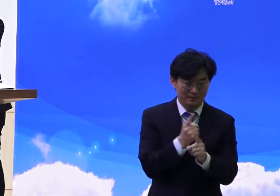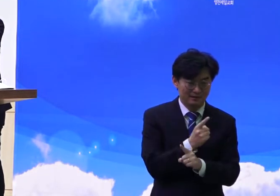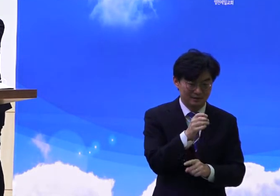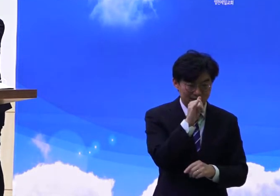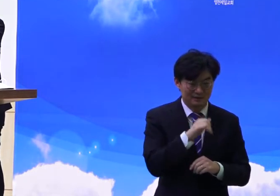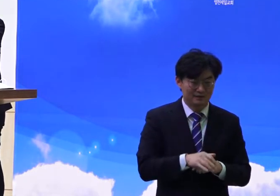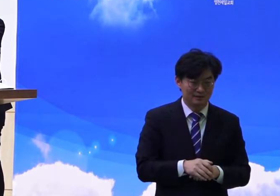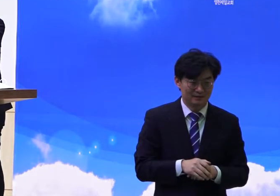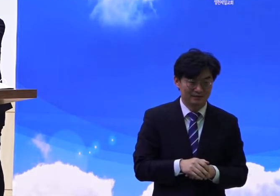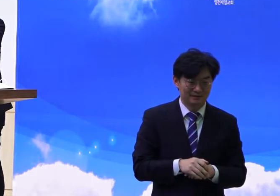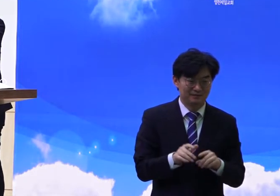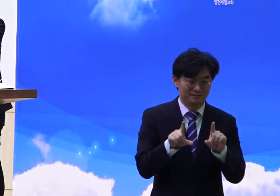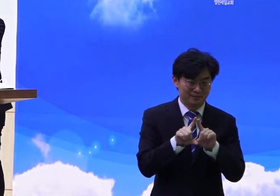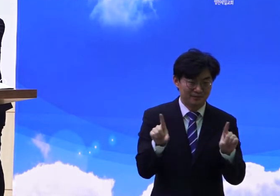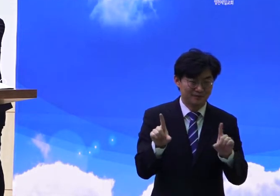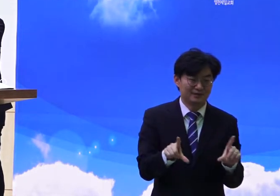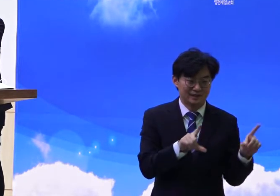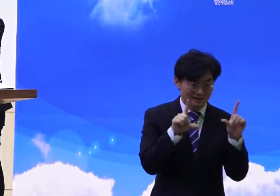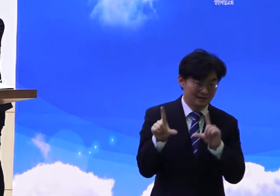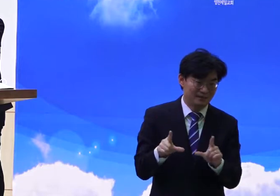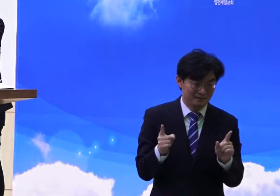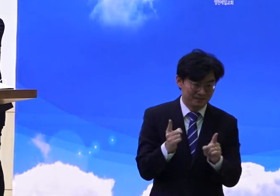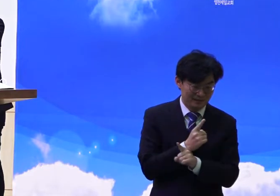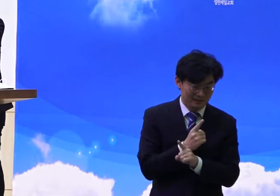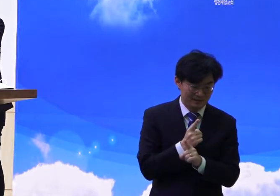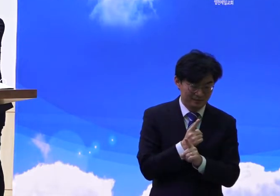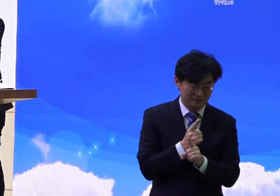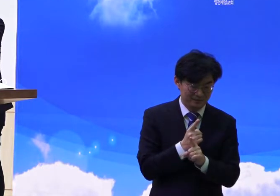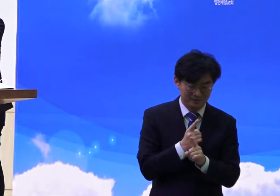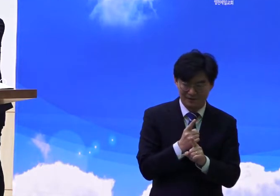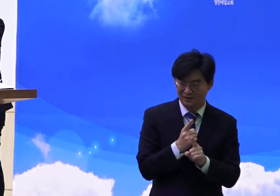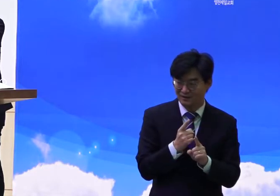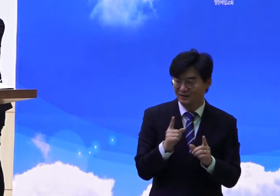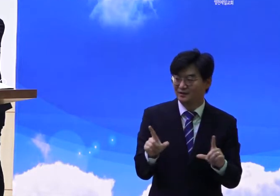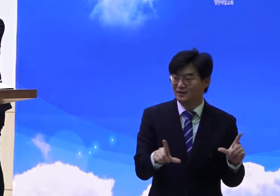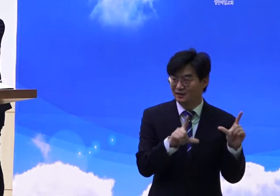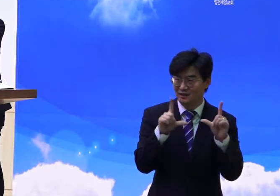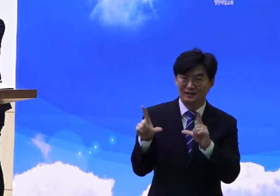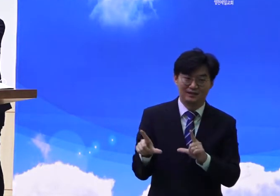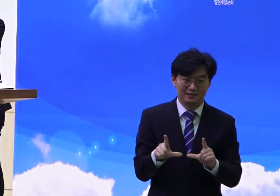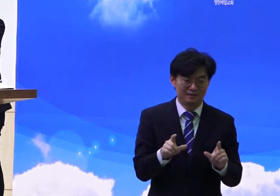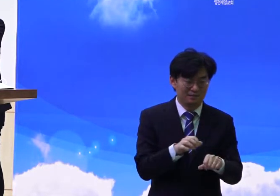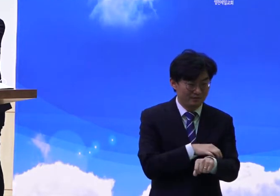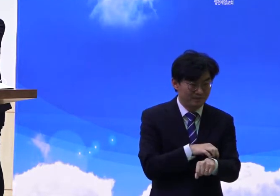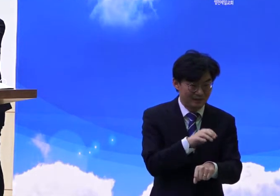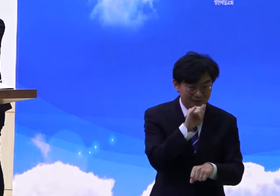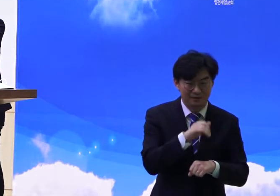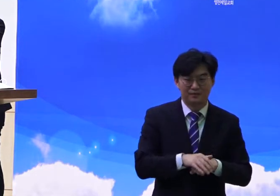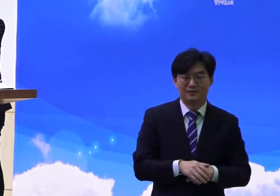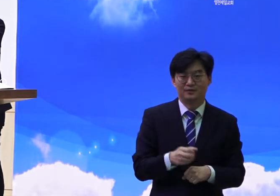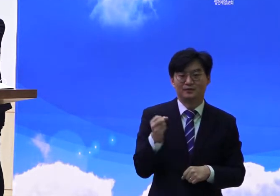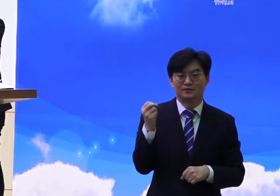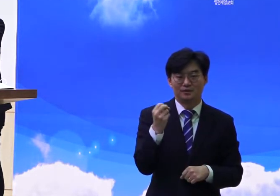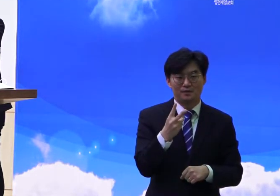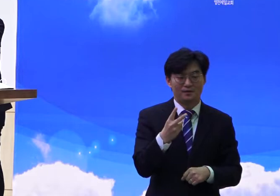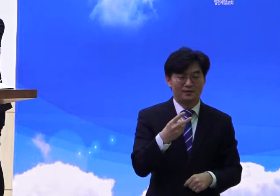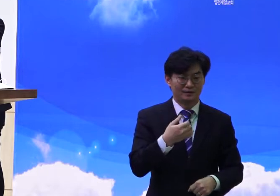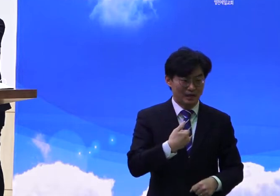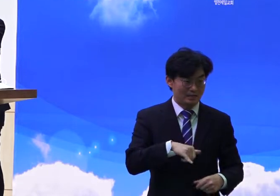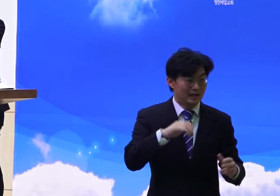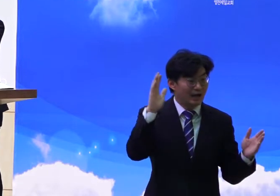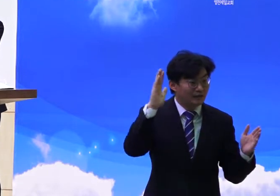여러분의 일상이 변했고, 또 우리 자녀들, 손주들이 받는 이